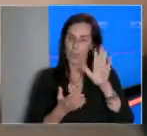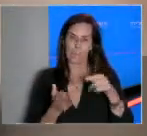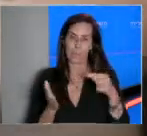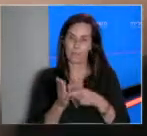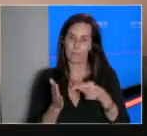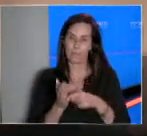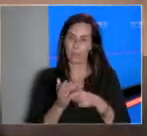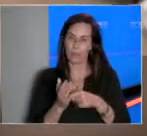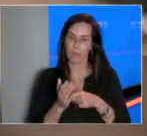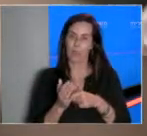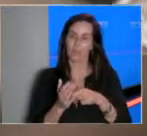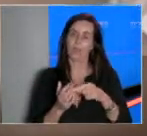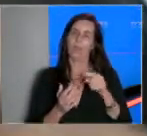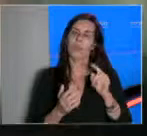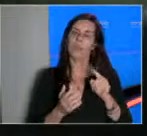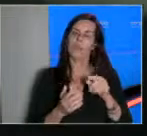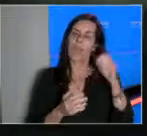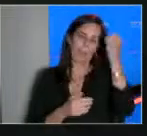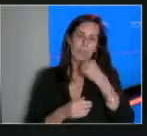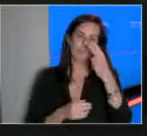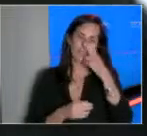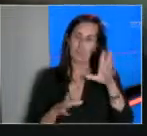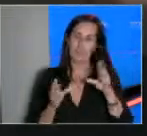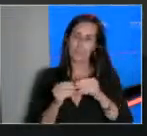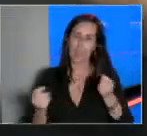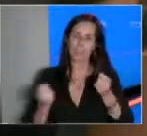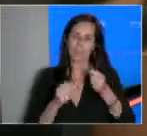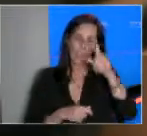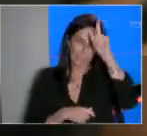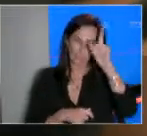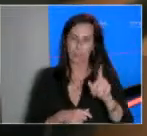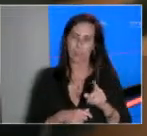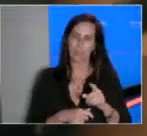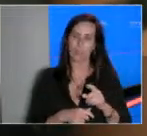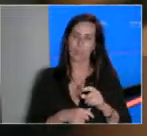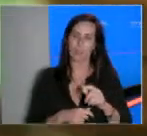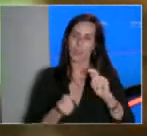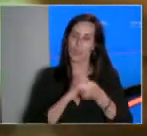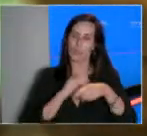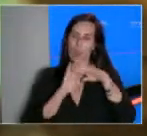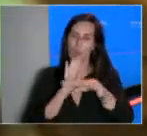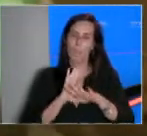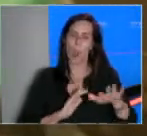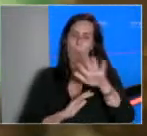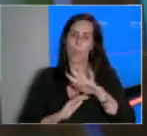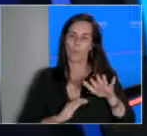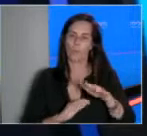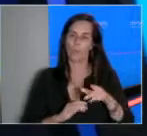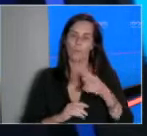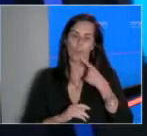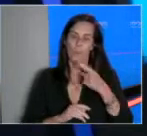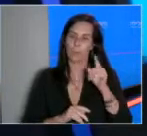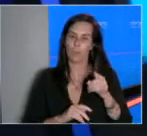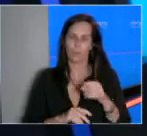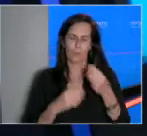בעקבות אילף הסעודי, שחמאס מנסים דרך התיווך הגרמני לשנות חוקים אירופאים מסוימים שמגדירים